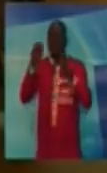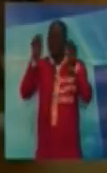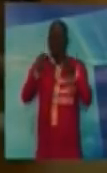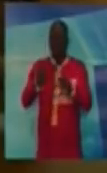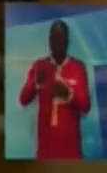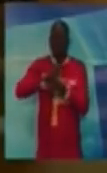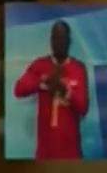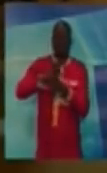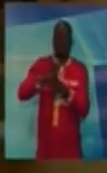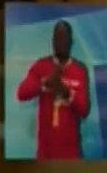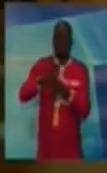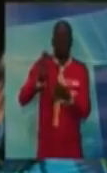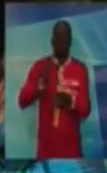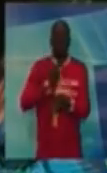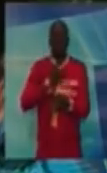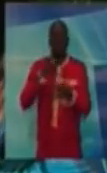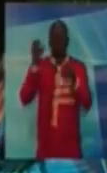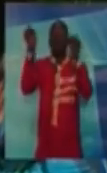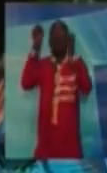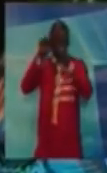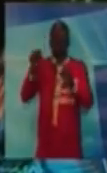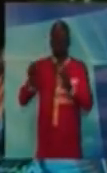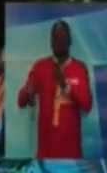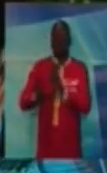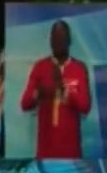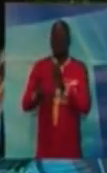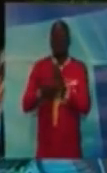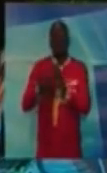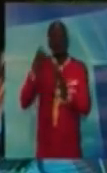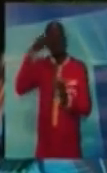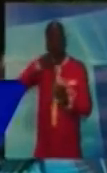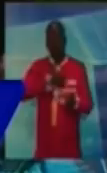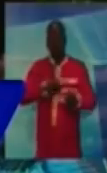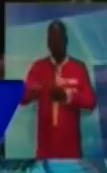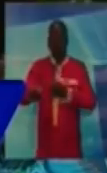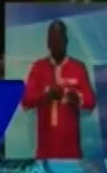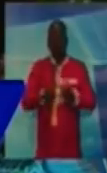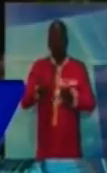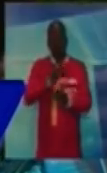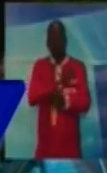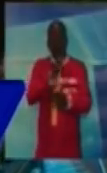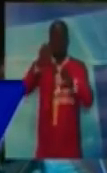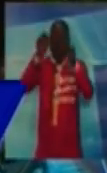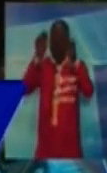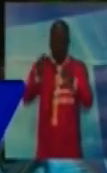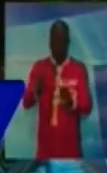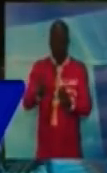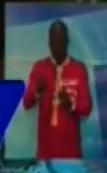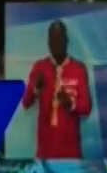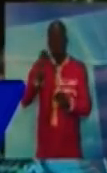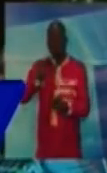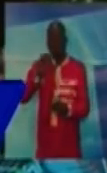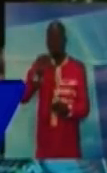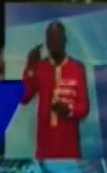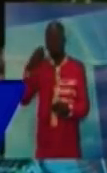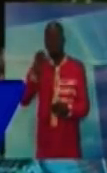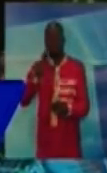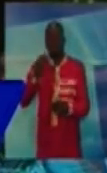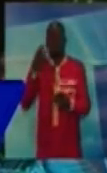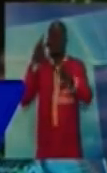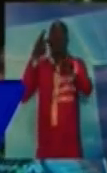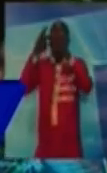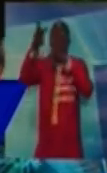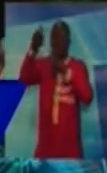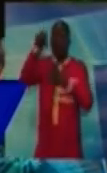pouvoir former nos cadres sur les techniques de management afin de renforcer leurs capacités managériales pour que la vision